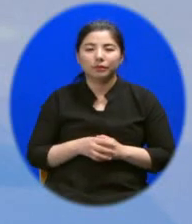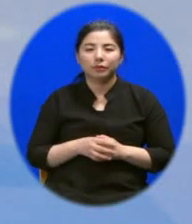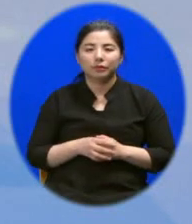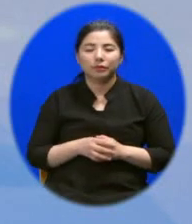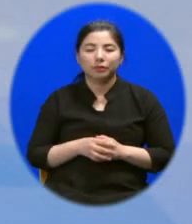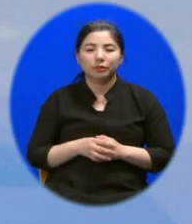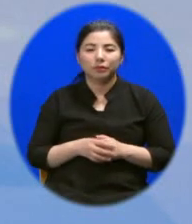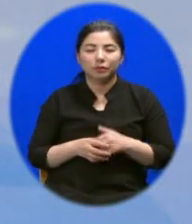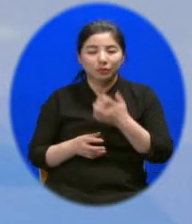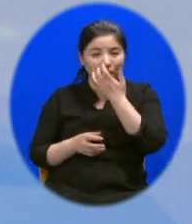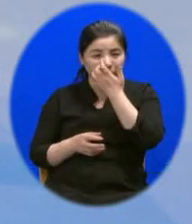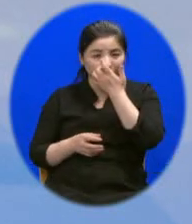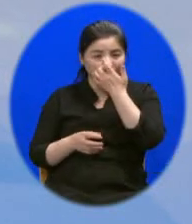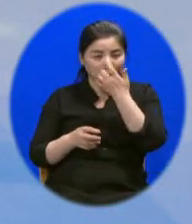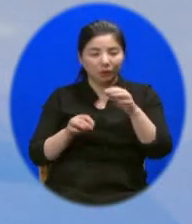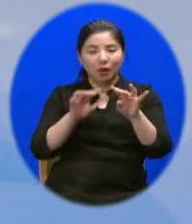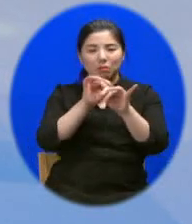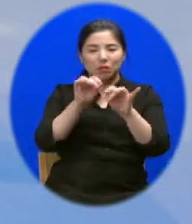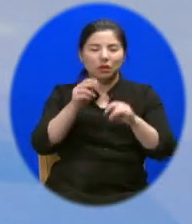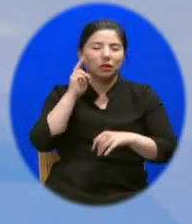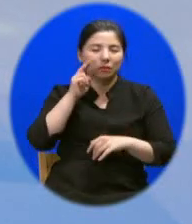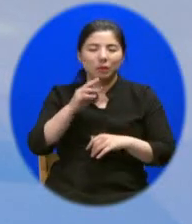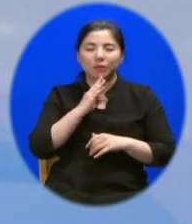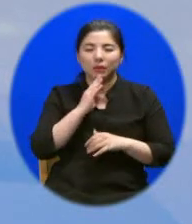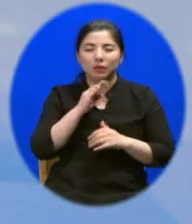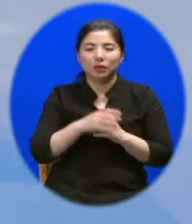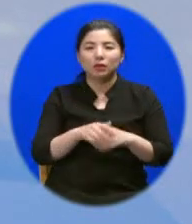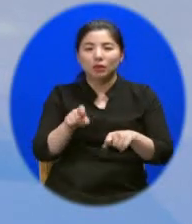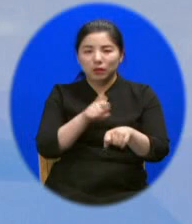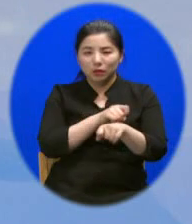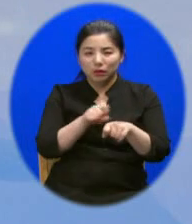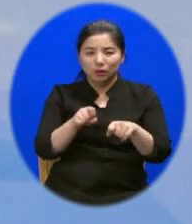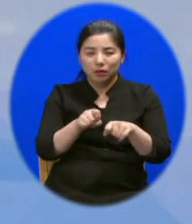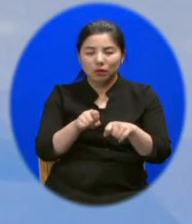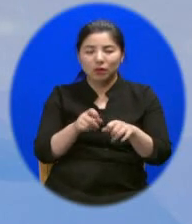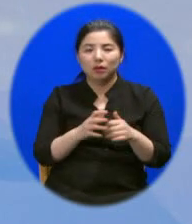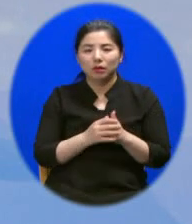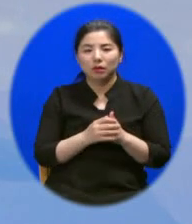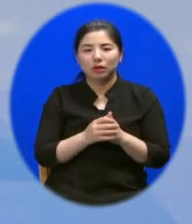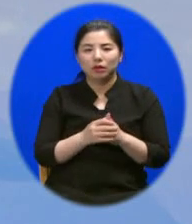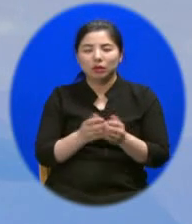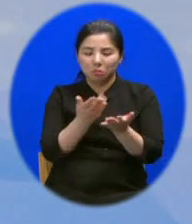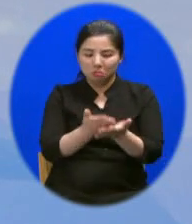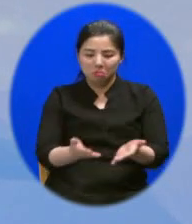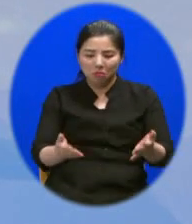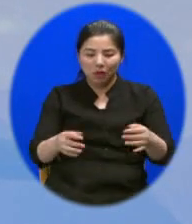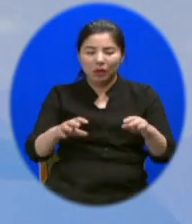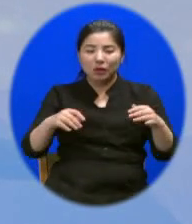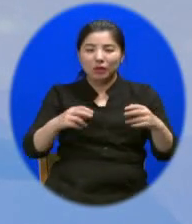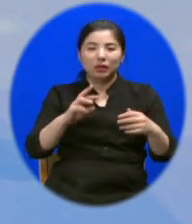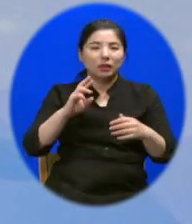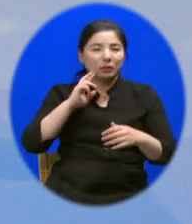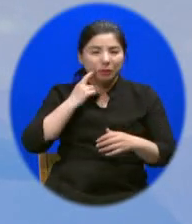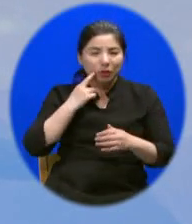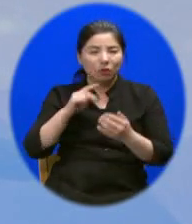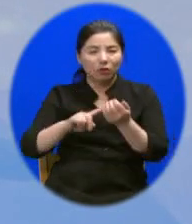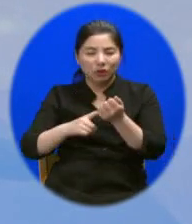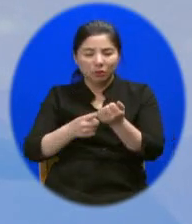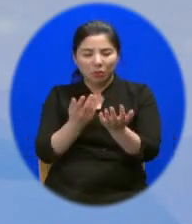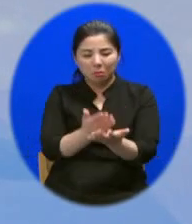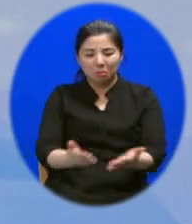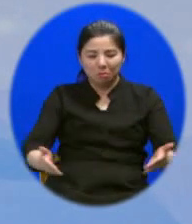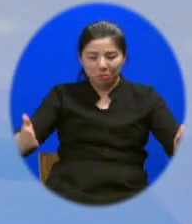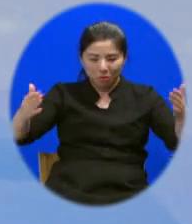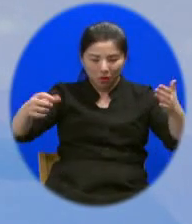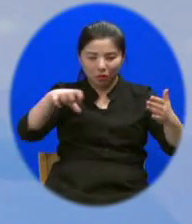아 미세먼지 심각합니다 특히 분지 지형으로 음성과 증표 의 경우에는 더욱 심각합니다